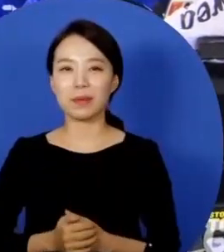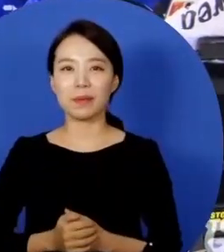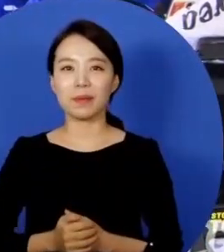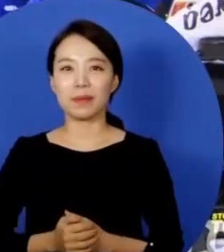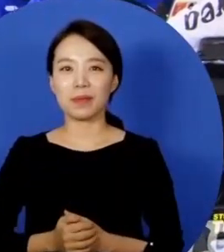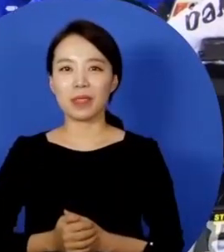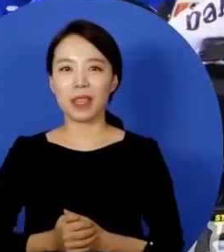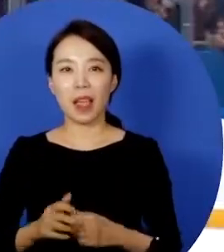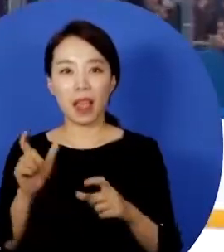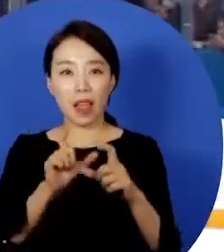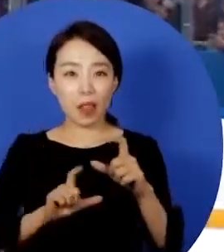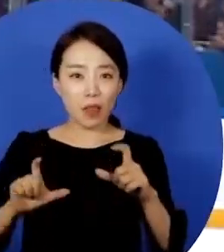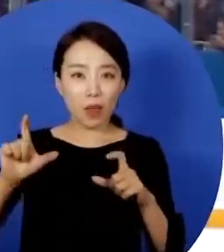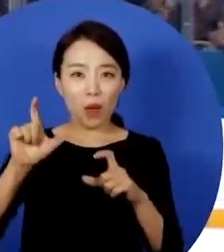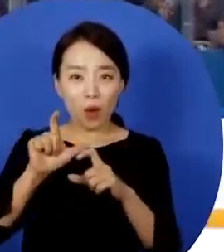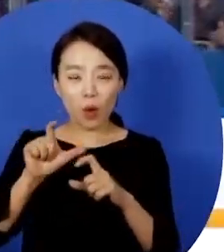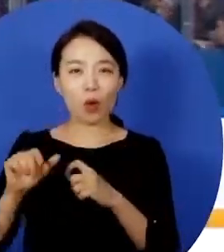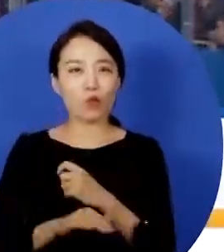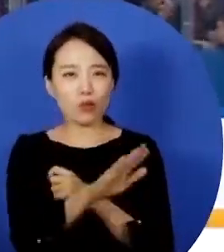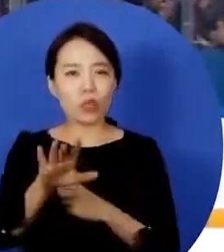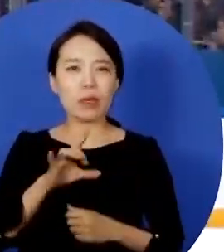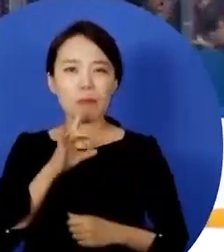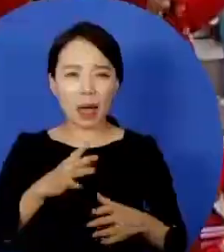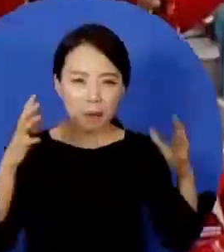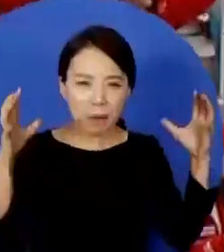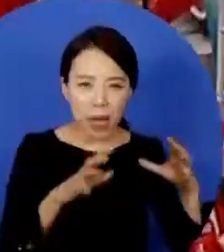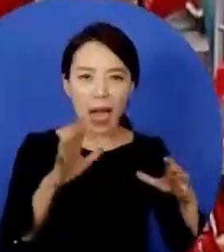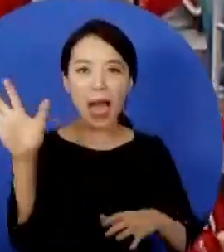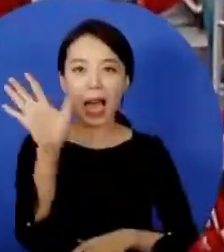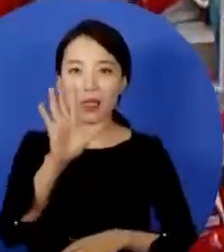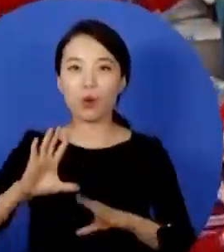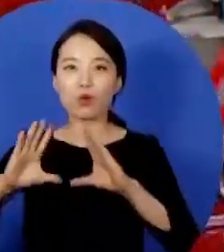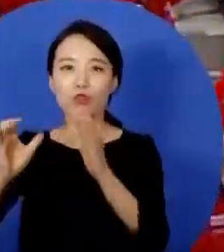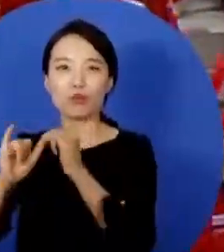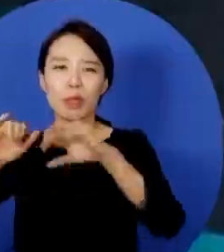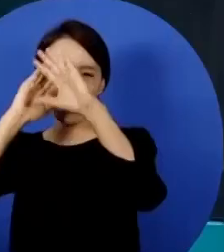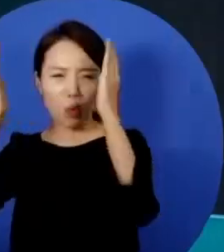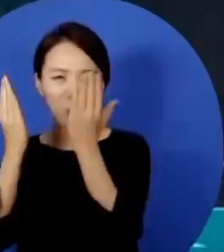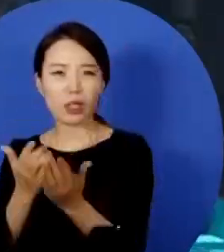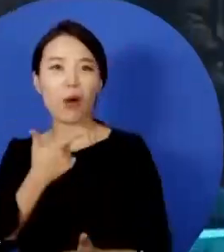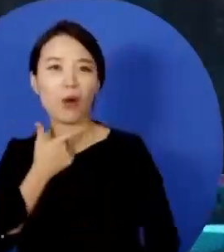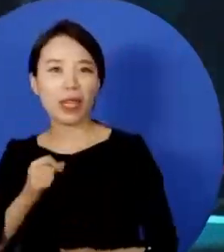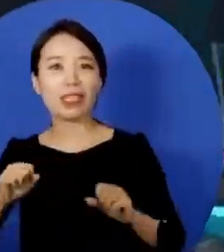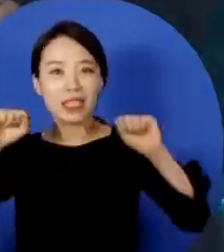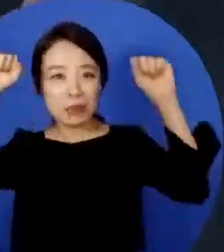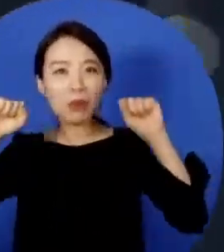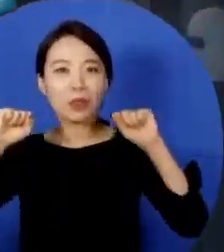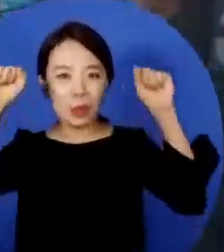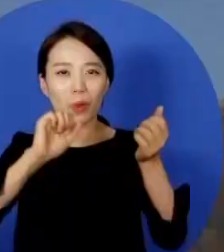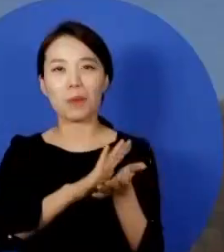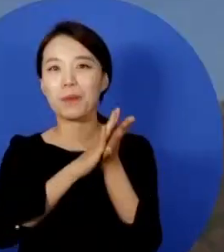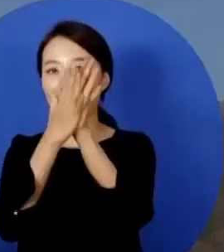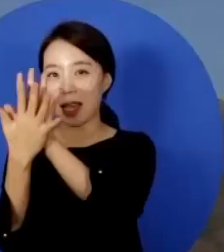그리하여 더 이상 우리만의 리그가 아닌 국민 모두가 열광하는 스포츠로 자리매김했습니다.